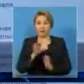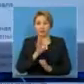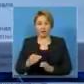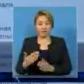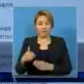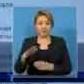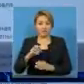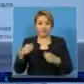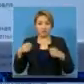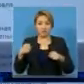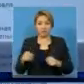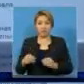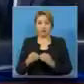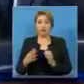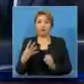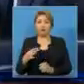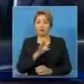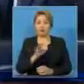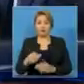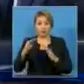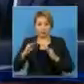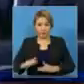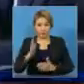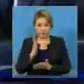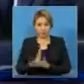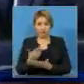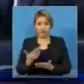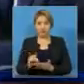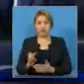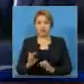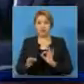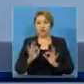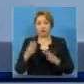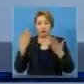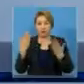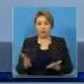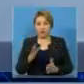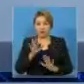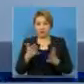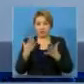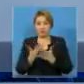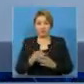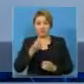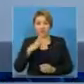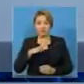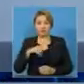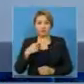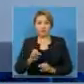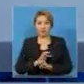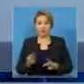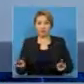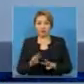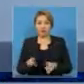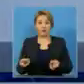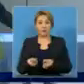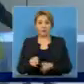сыртқы сауда айналымында 14% шамасында төмендеу бар. Бірақ эпидахуал тұрақтанып, қазіргі жағдай жақсарып келеді, дейді премьер.